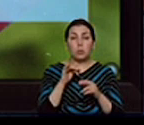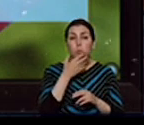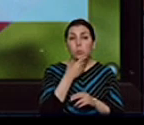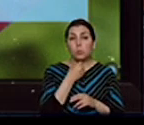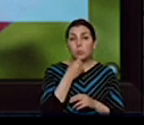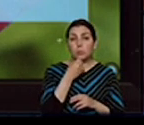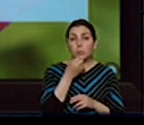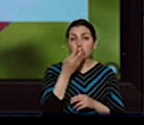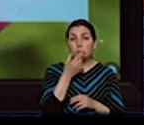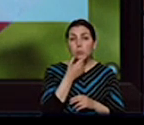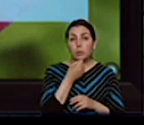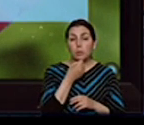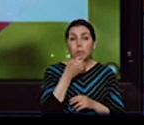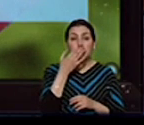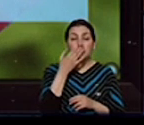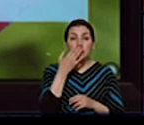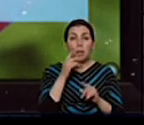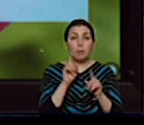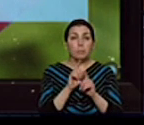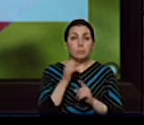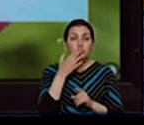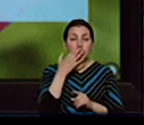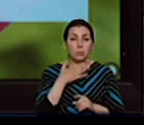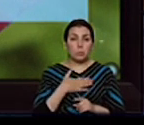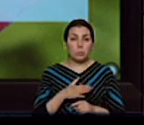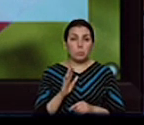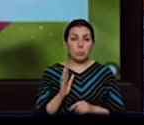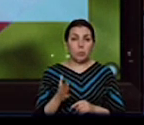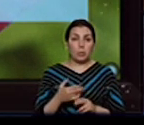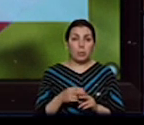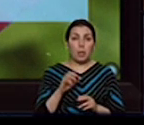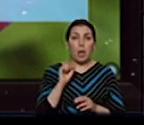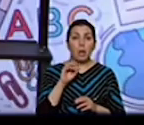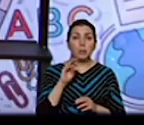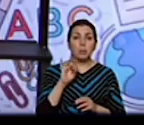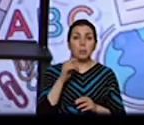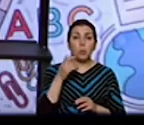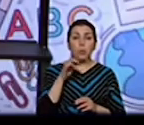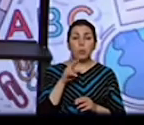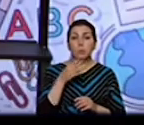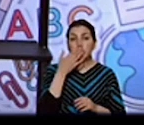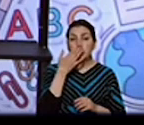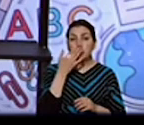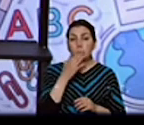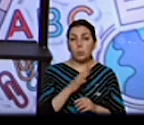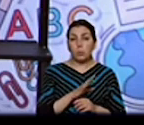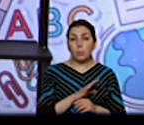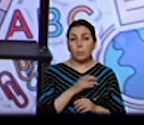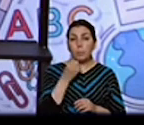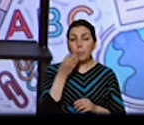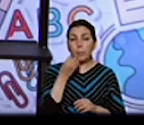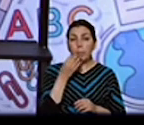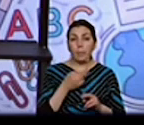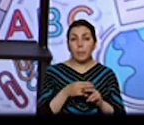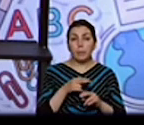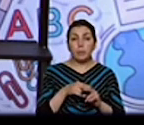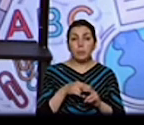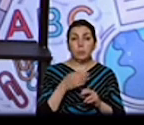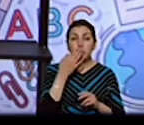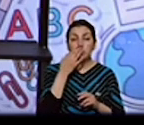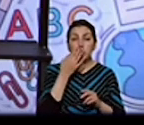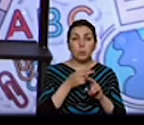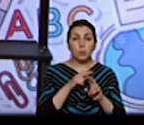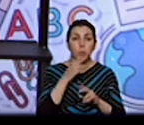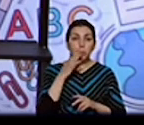guli chiroyli, hidi ham ancha xushbo'y bo'ladi. Atirgullarni hech hidlab ko'rganmisiz bolajonlar? Ha, uning